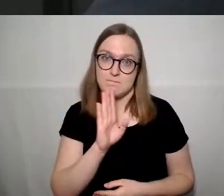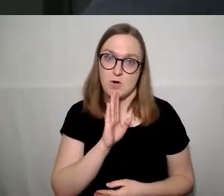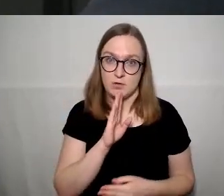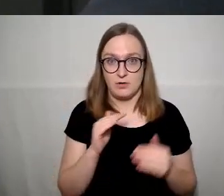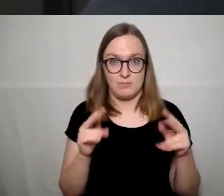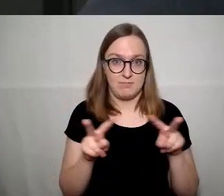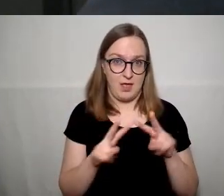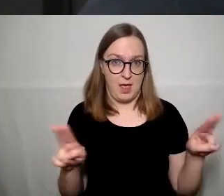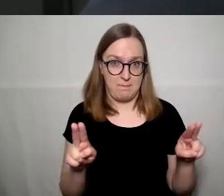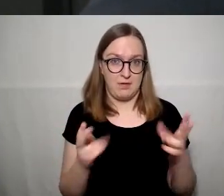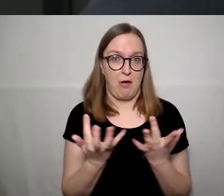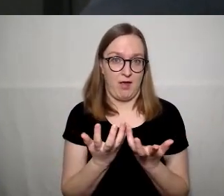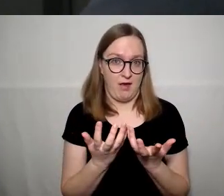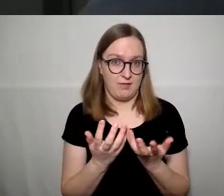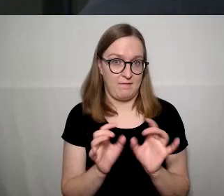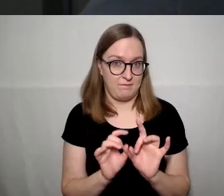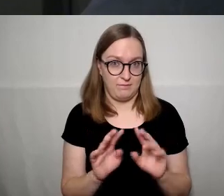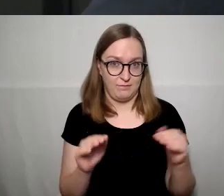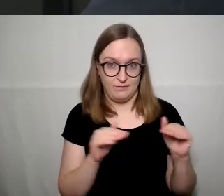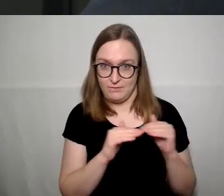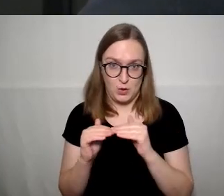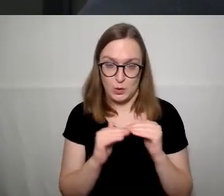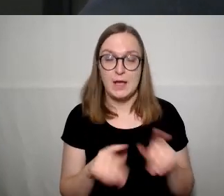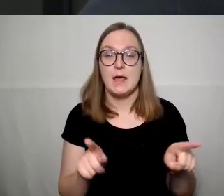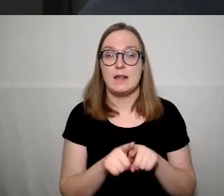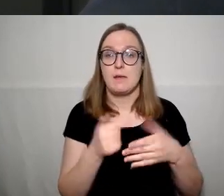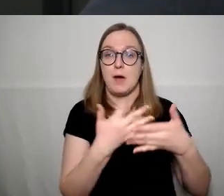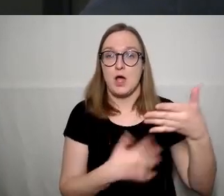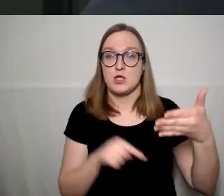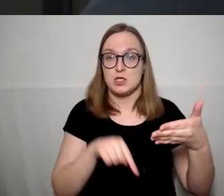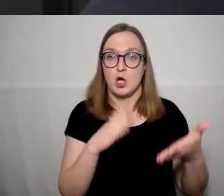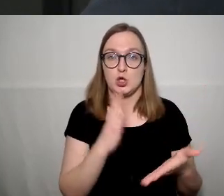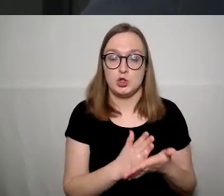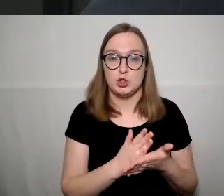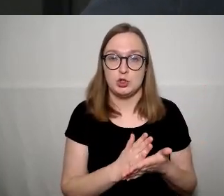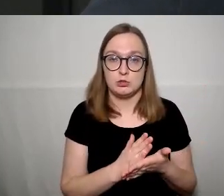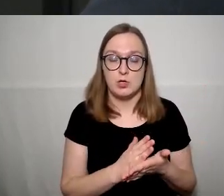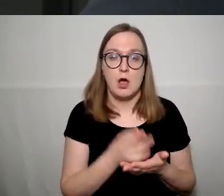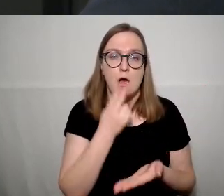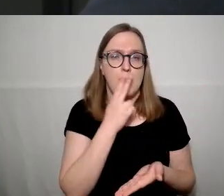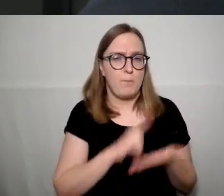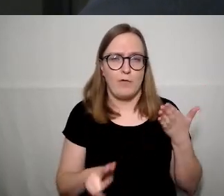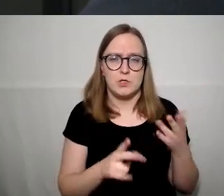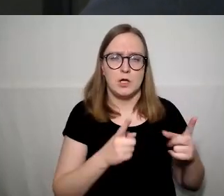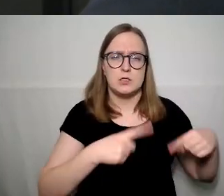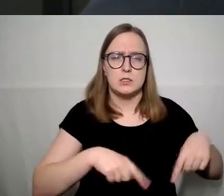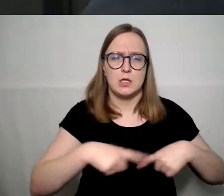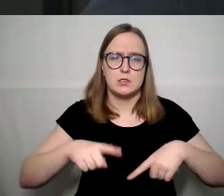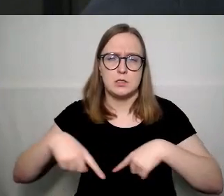lygiai. Taip pat sąraše yra įvairių sričių specialistų,